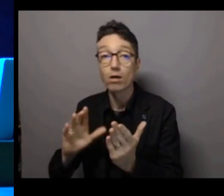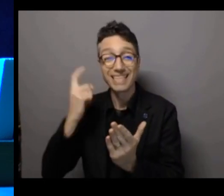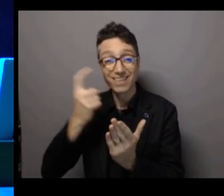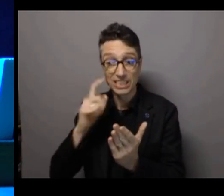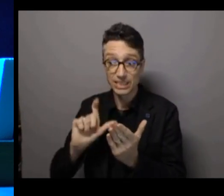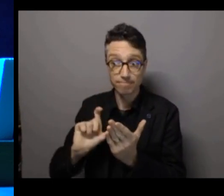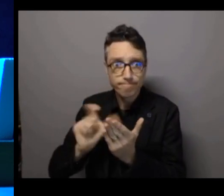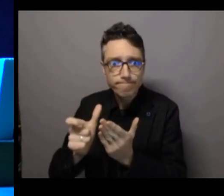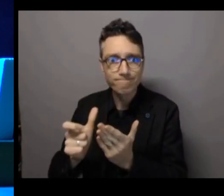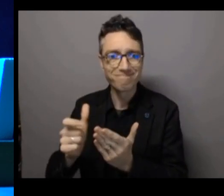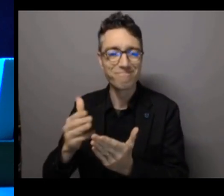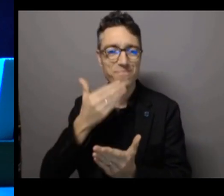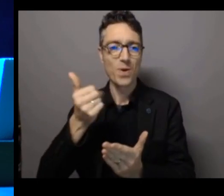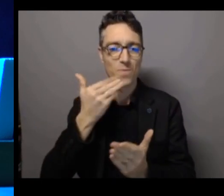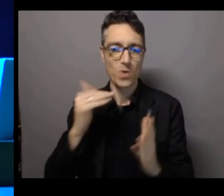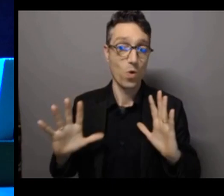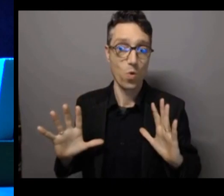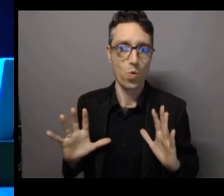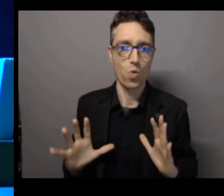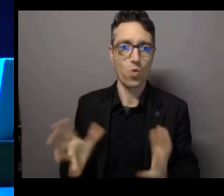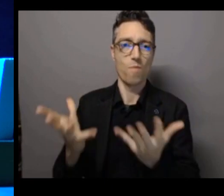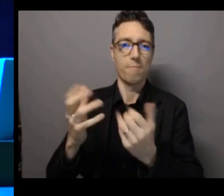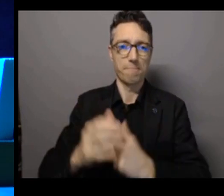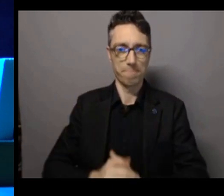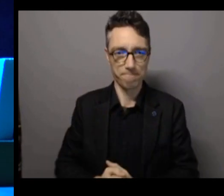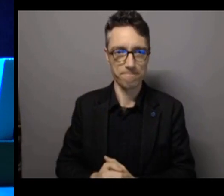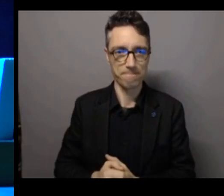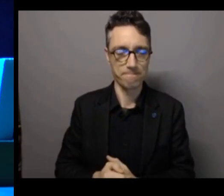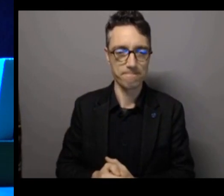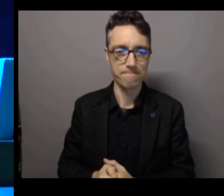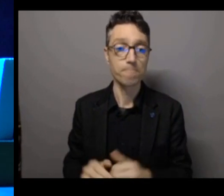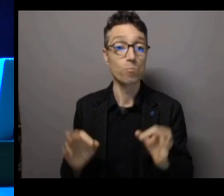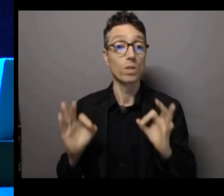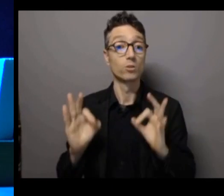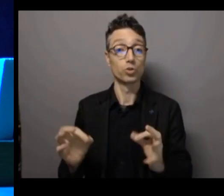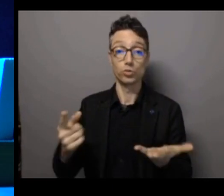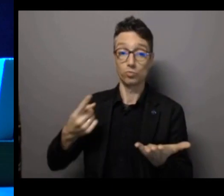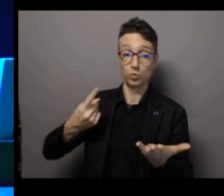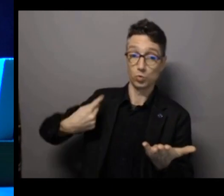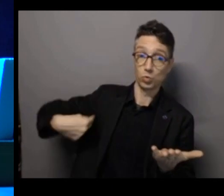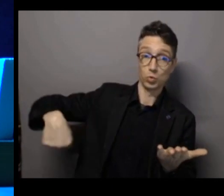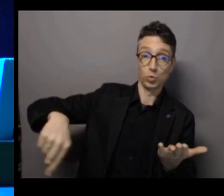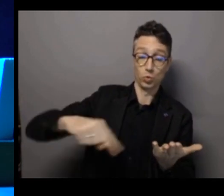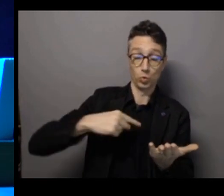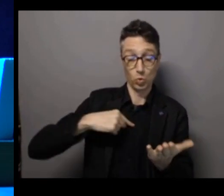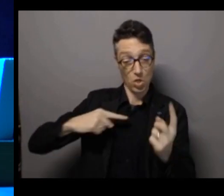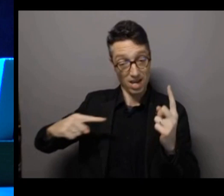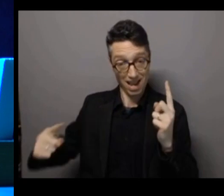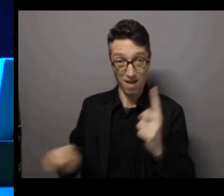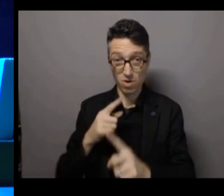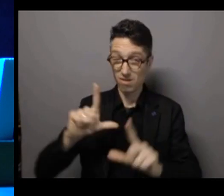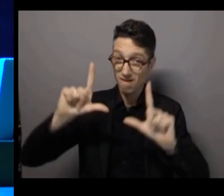ces dysfonctionnements. Parce que, encore une fois, nous devons véritablement être au rendez-vous. Ce